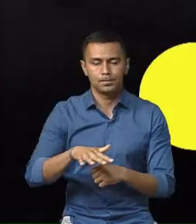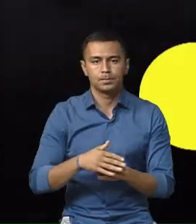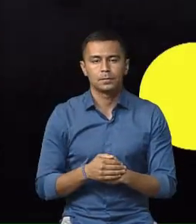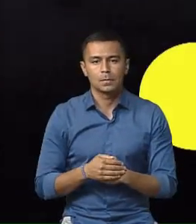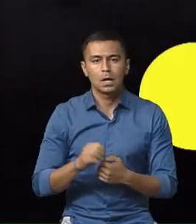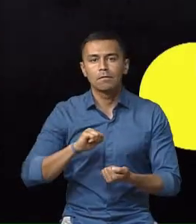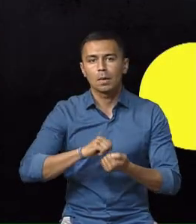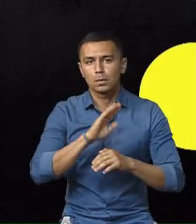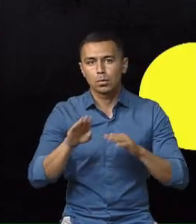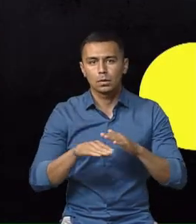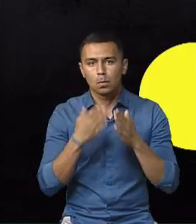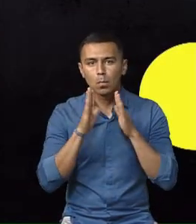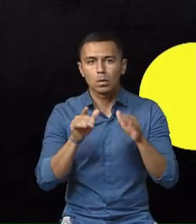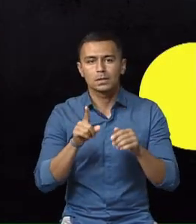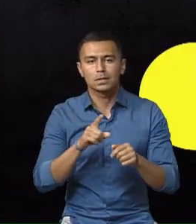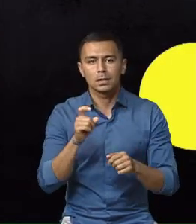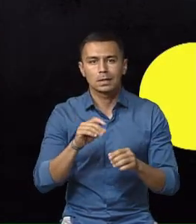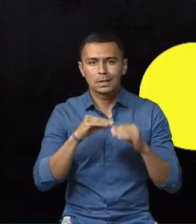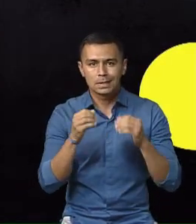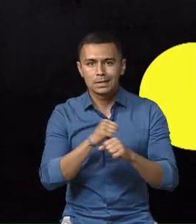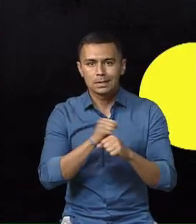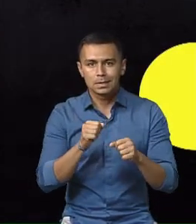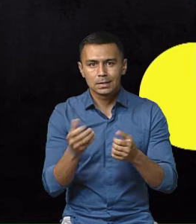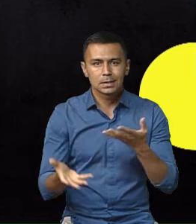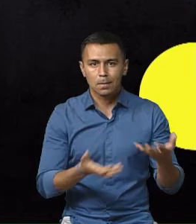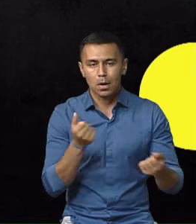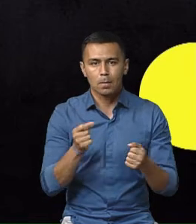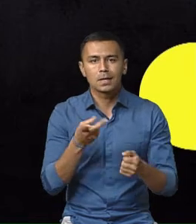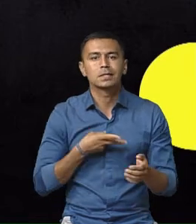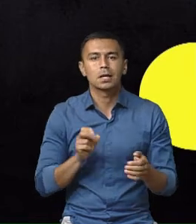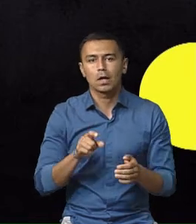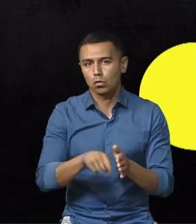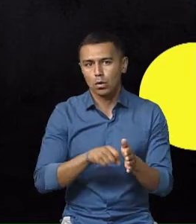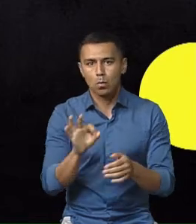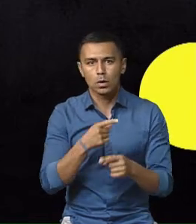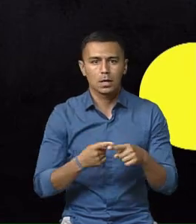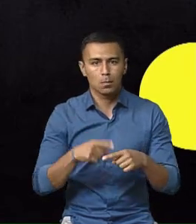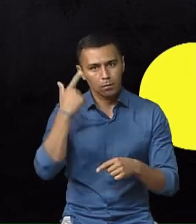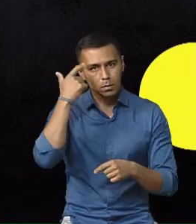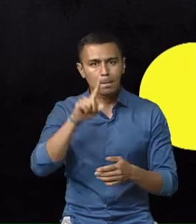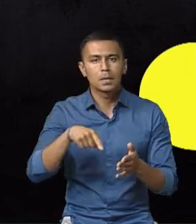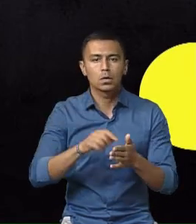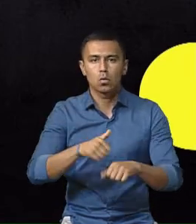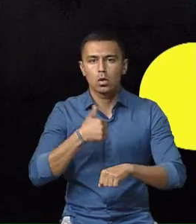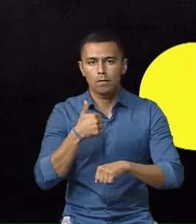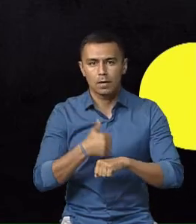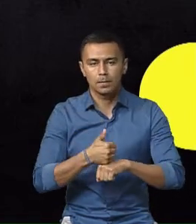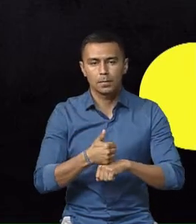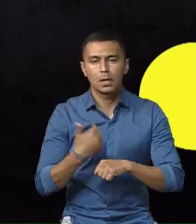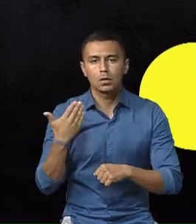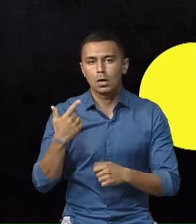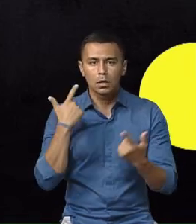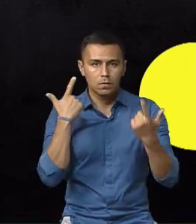У Кам'янці-Подільському попрощаються з сапером Максимом Дербушевим, який загинув на Донеччині. Про це повідомив міський голова Михайло Посідко. За